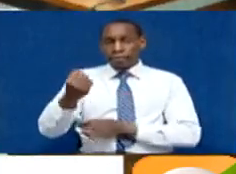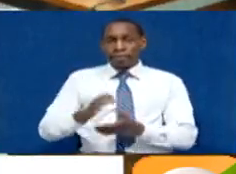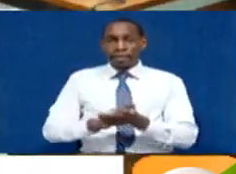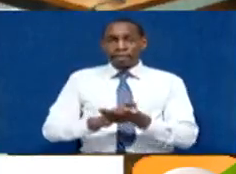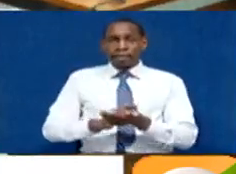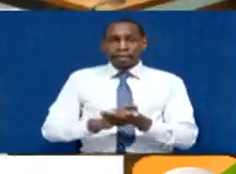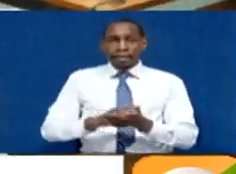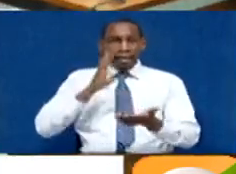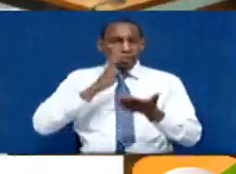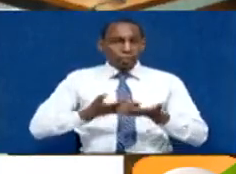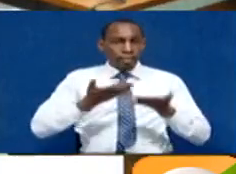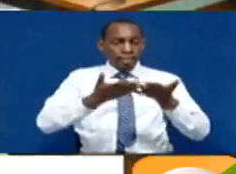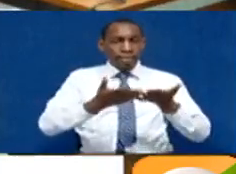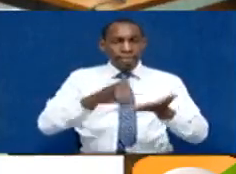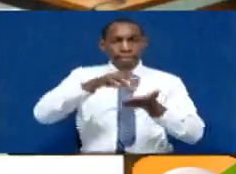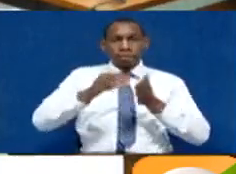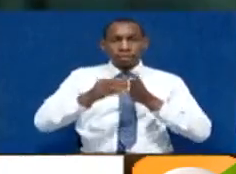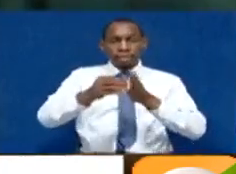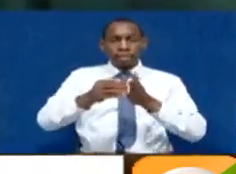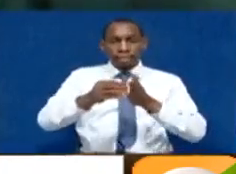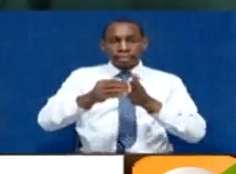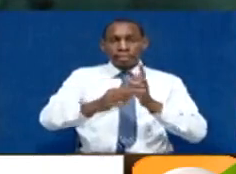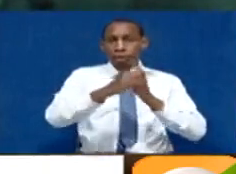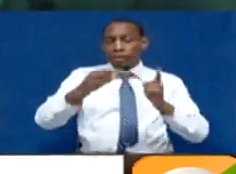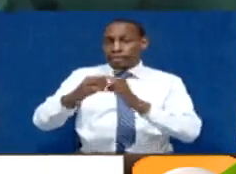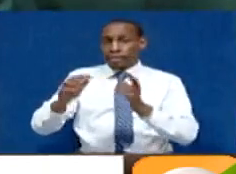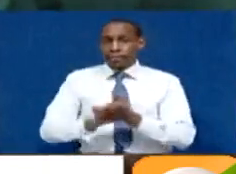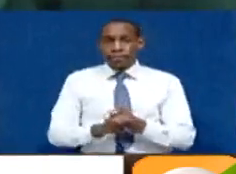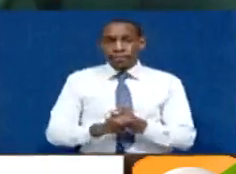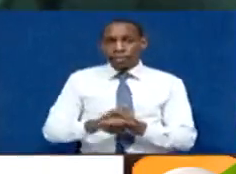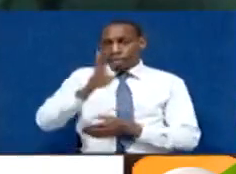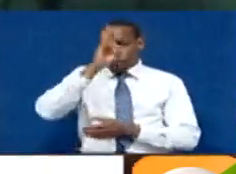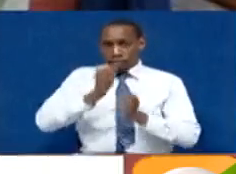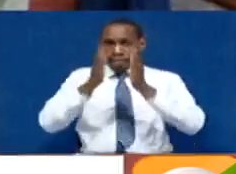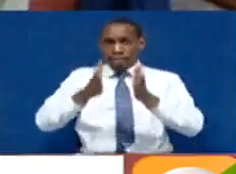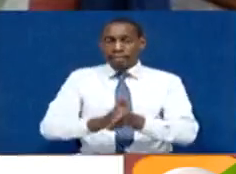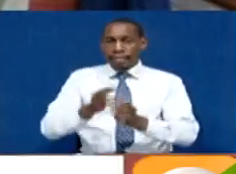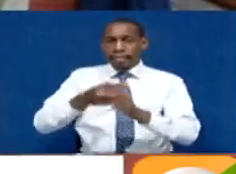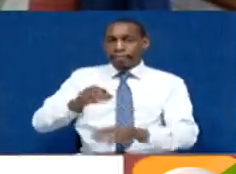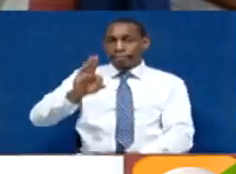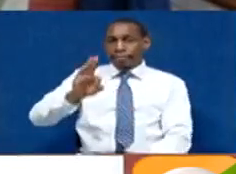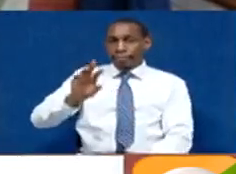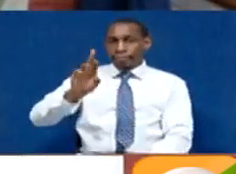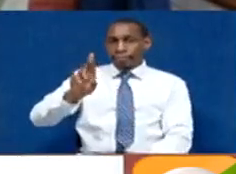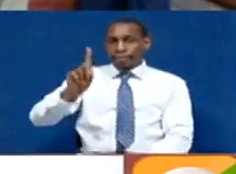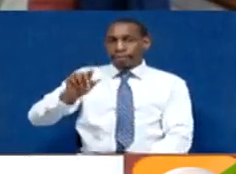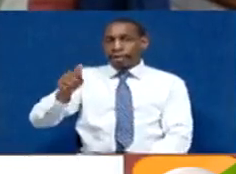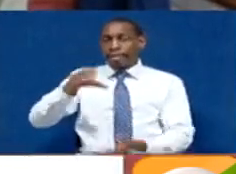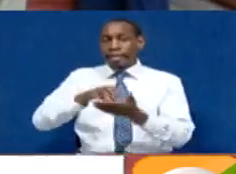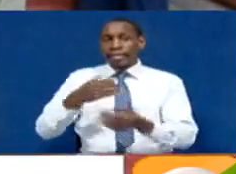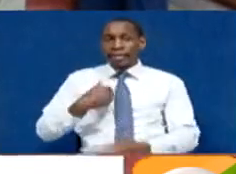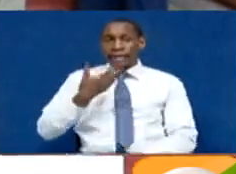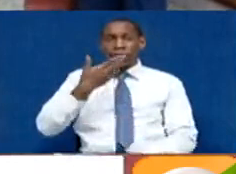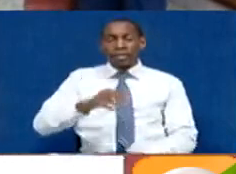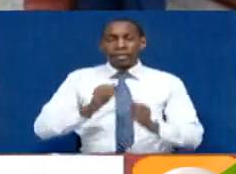aliyetoa ushahidi kuhusu matukio yaliyopelekea mauaji yaliyotokea. Afisa wa polisi Fredrick Leliman ana kesi nyingine